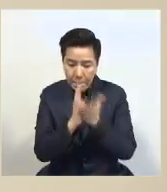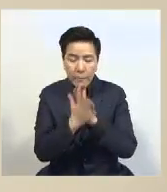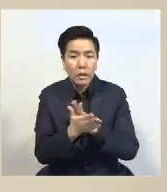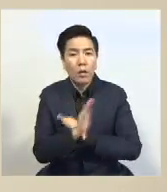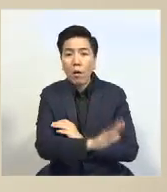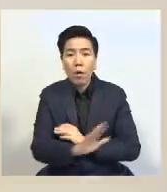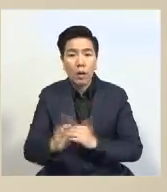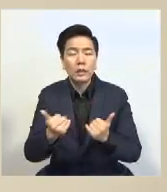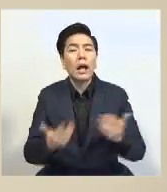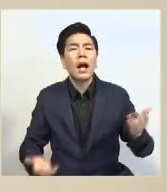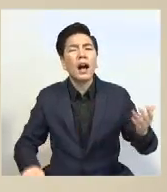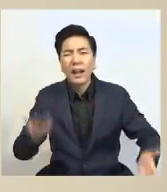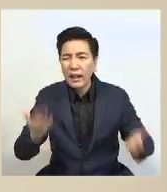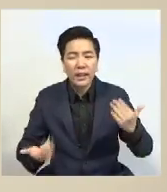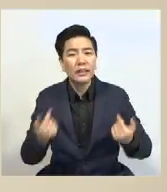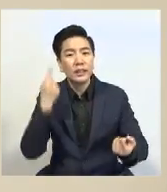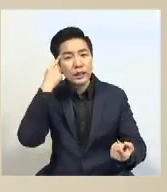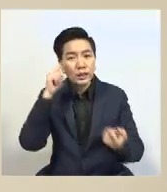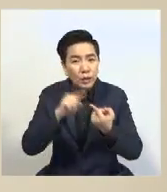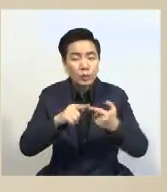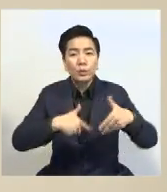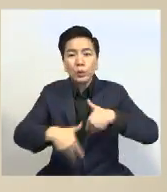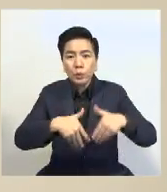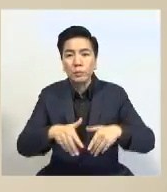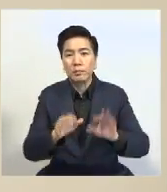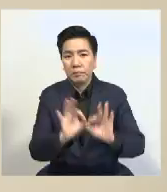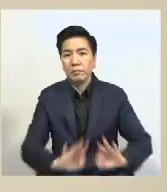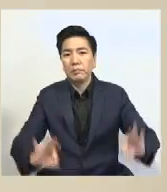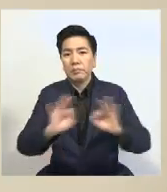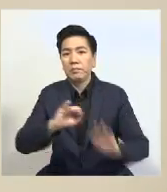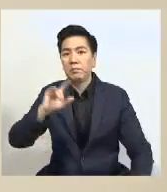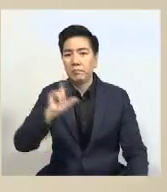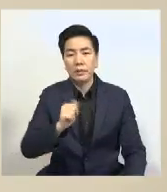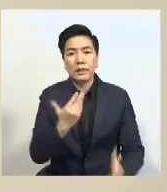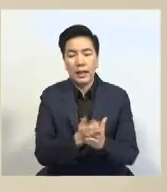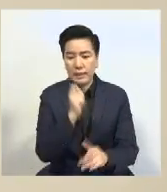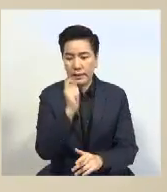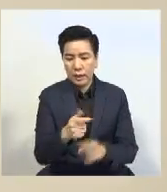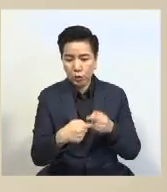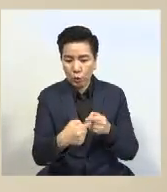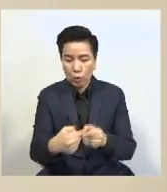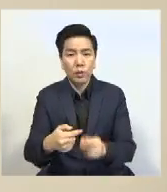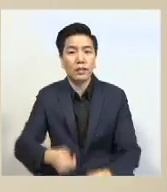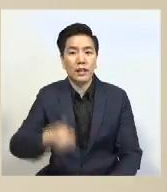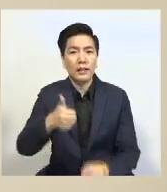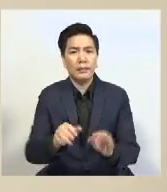ะครับอะไรก็ตามที่จะเป็นประโยชน์กับชุมชนโดยรวมและเกิดการจ้างงานอันนี้สำคัญ